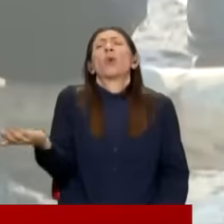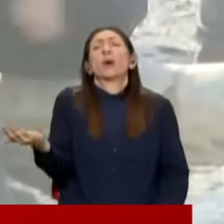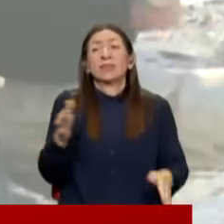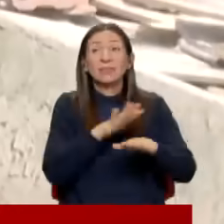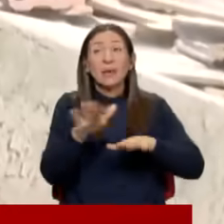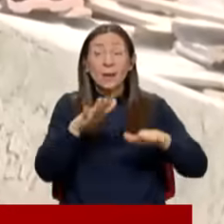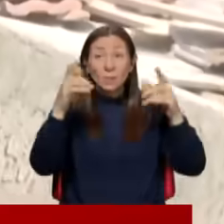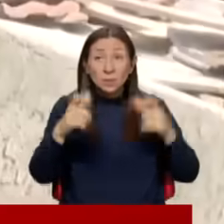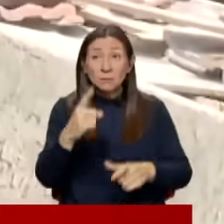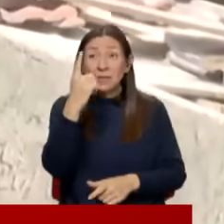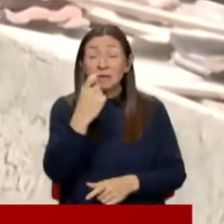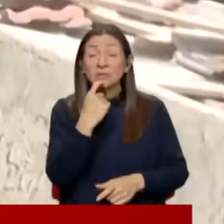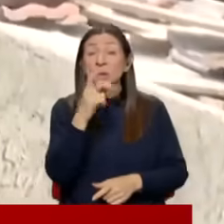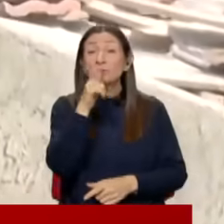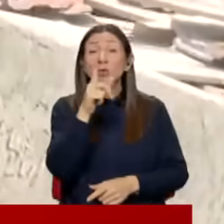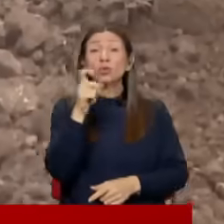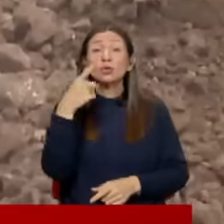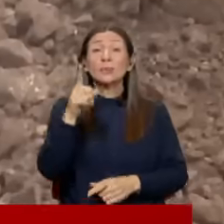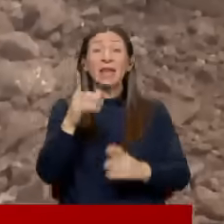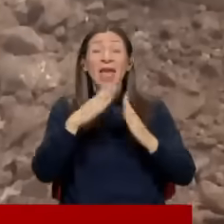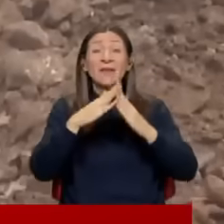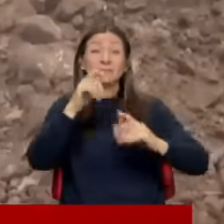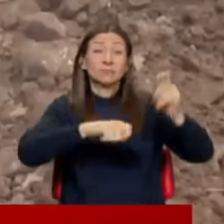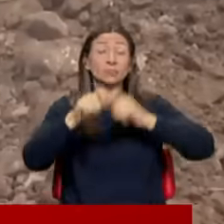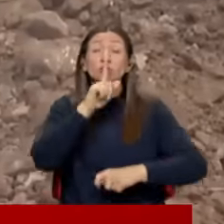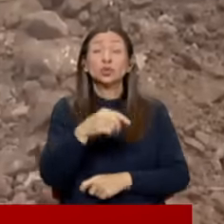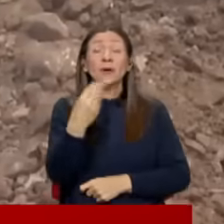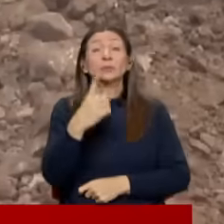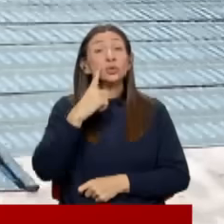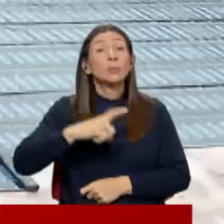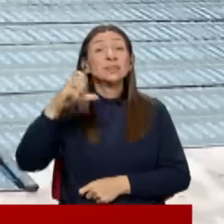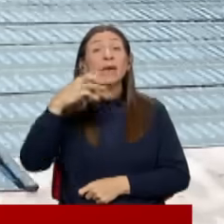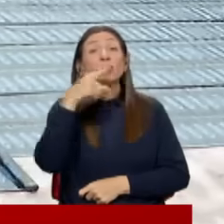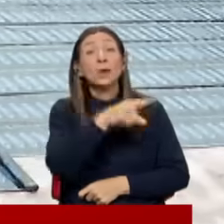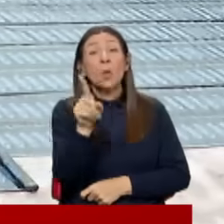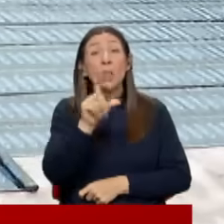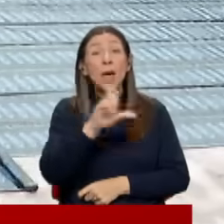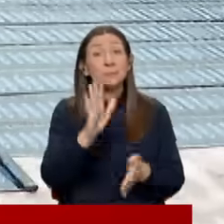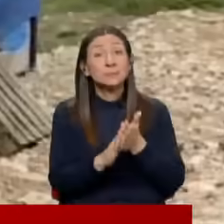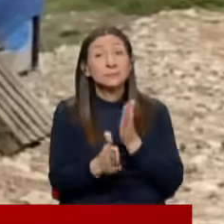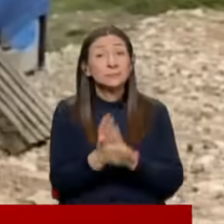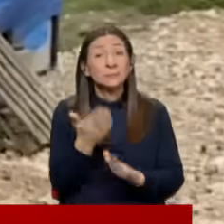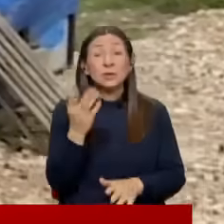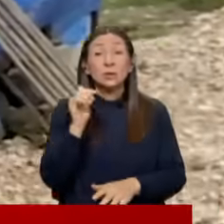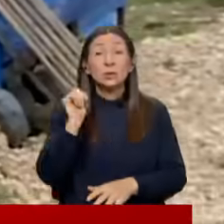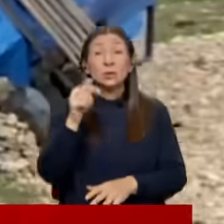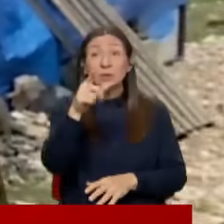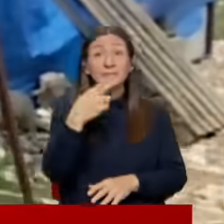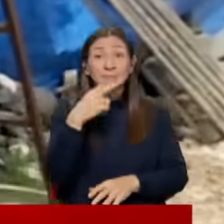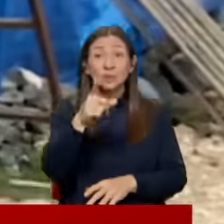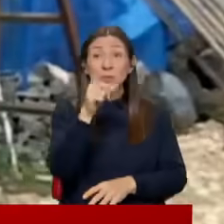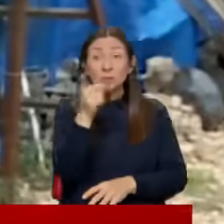Deprem bölgesine bir yılda 319 bin konut sözü vermişti Cumhurbaşkanı Erdoğan. 10 ay geride kaldı. Günter Bahçeci